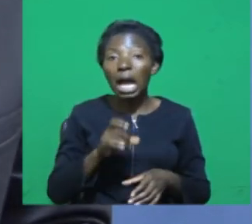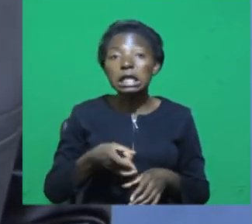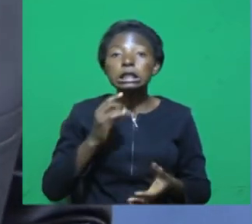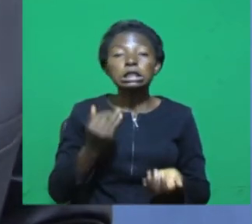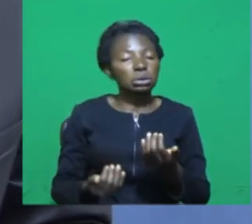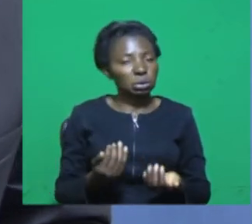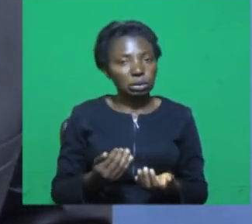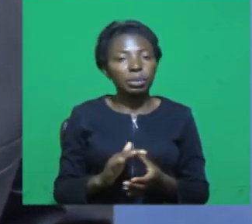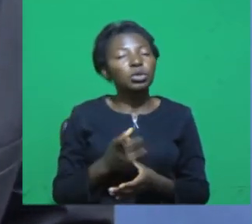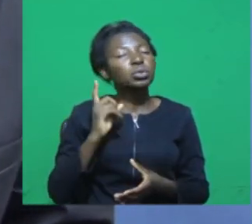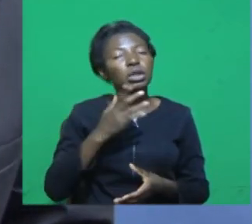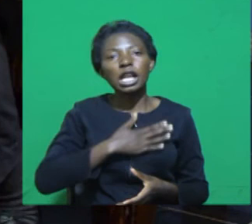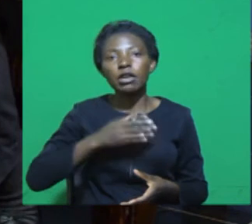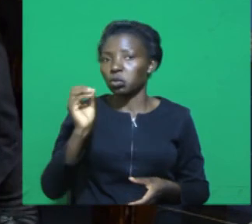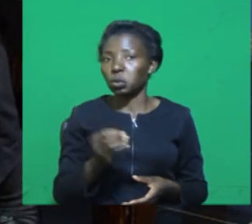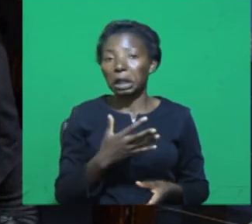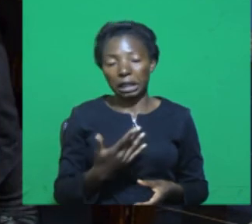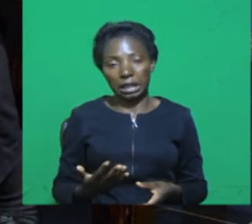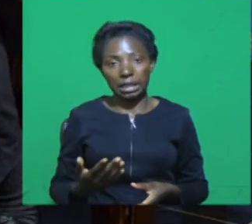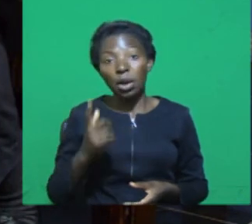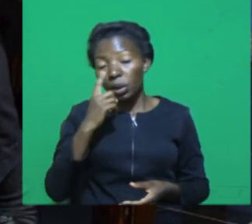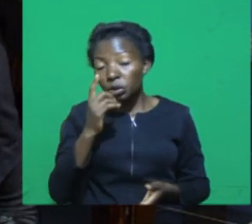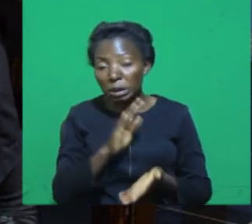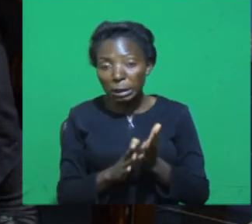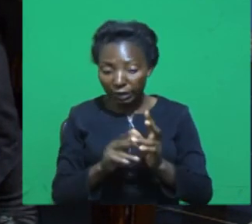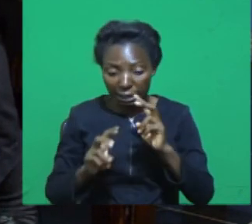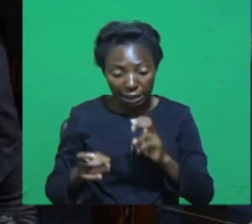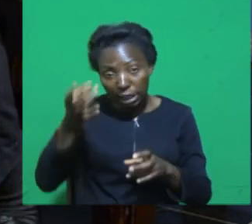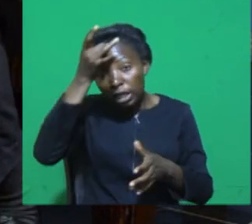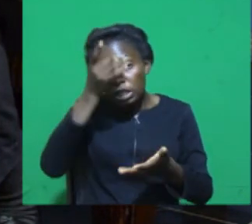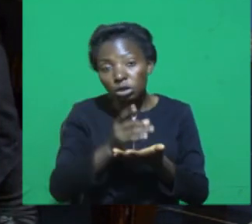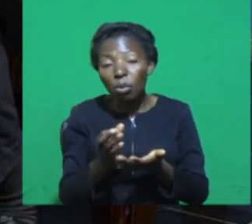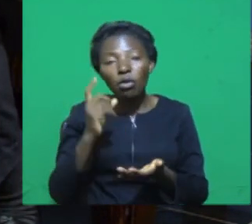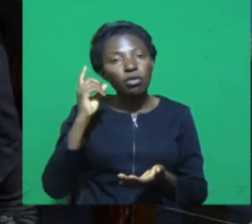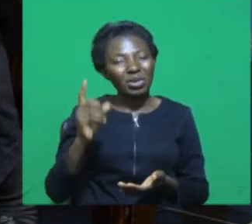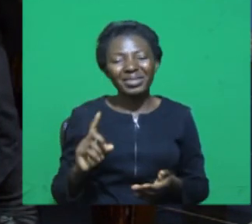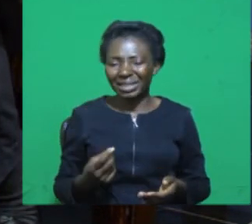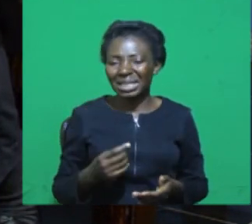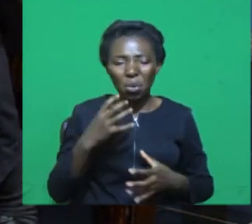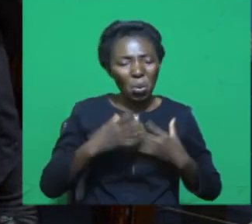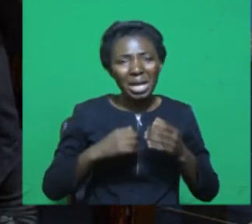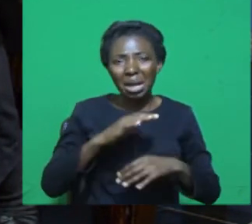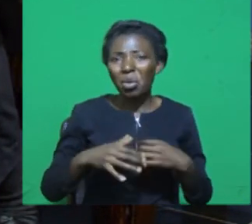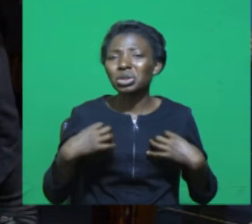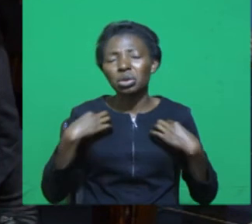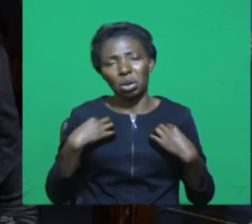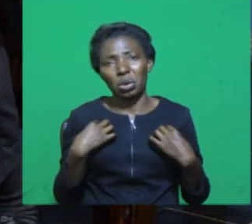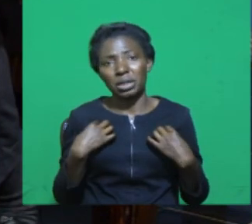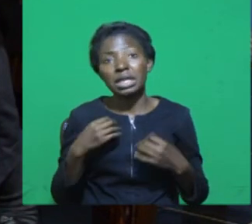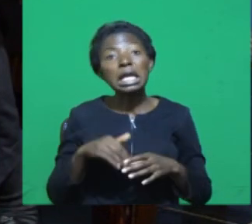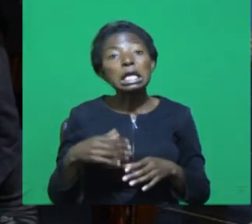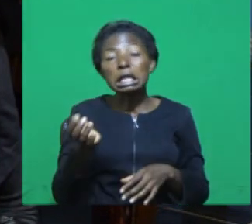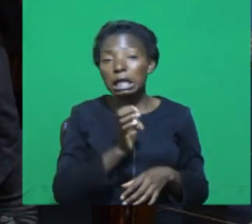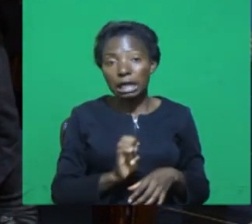uye anofarira zvakanaka. Because ukasatanga ushe hwaMwari ukatanga nekubatikana nedressing pastor, zvazvinoita ndezvekuti